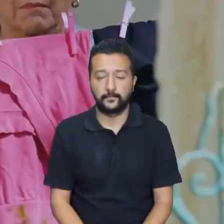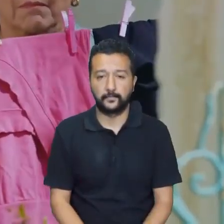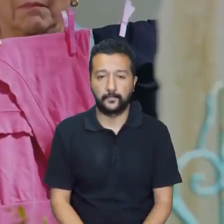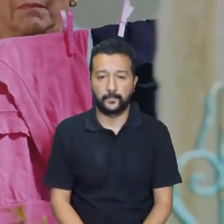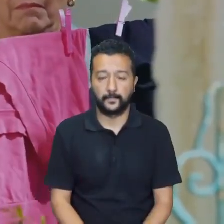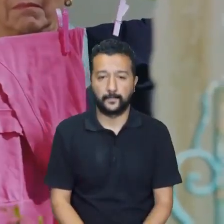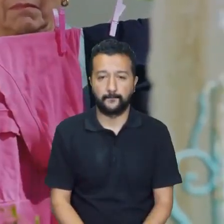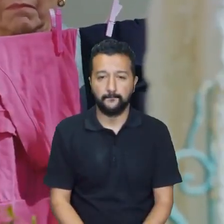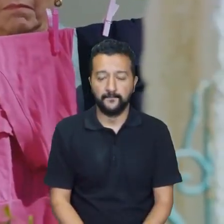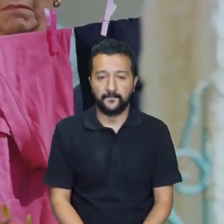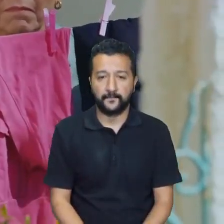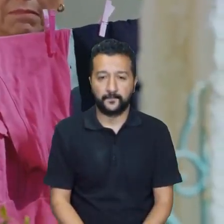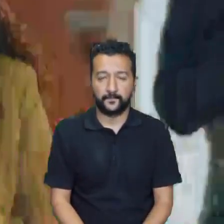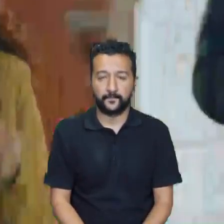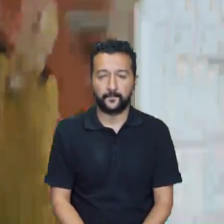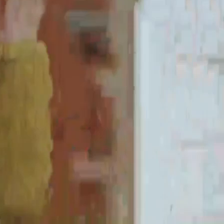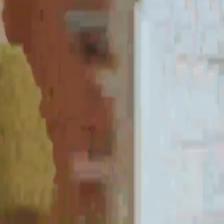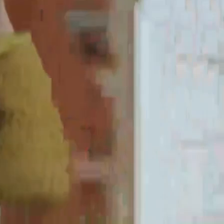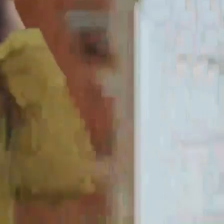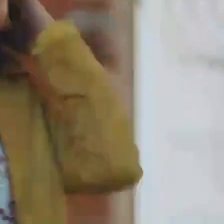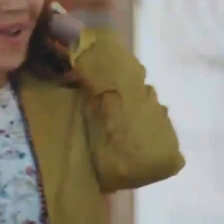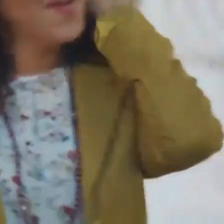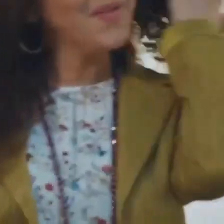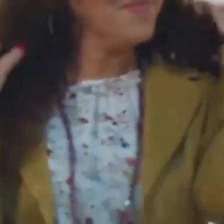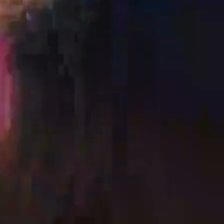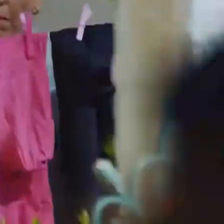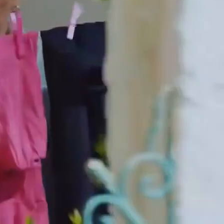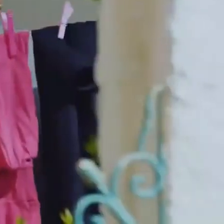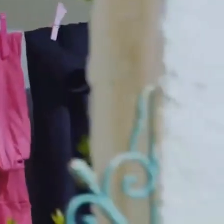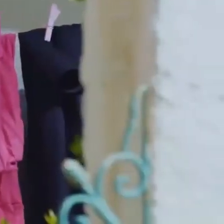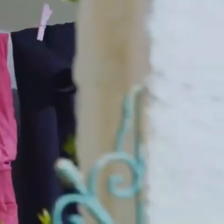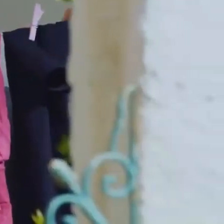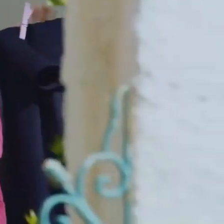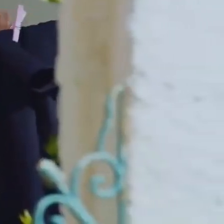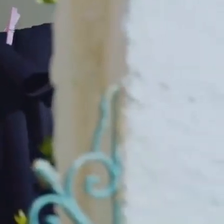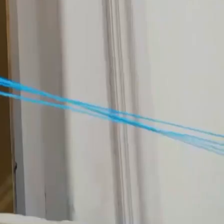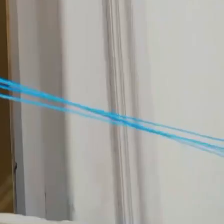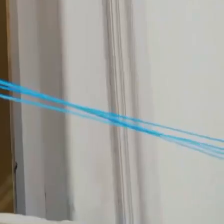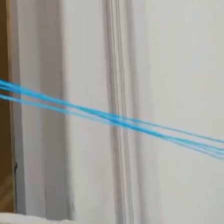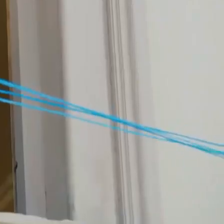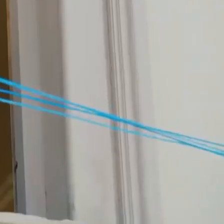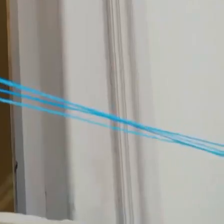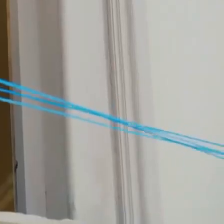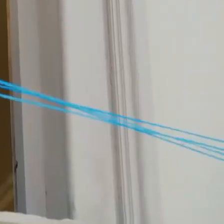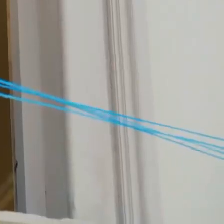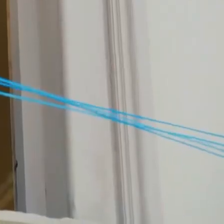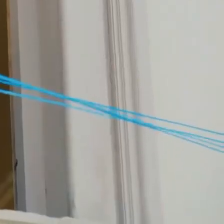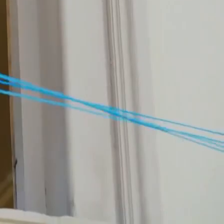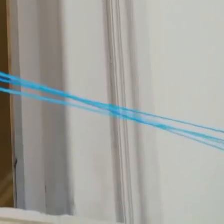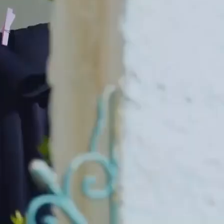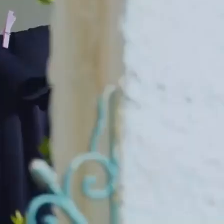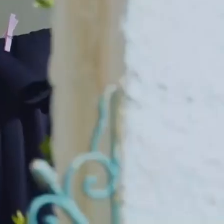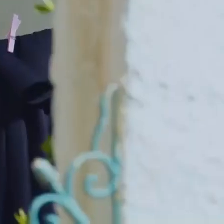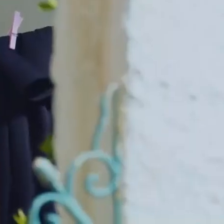Adile bahçe duvarının arasından astığı pembe tişörtün arkasında durmuş dinliyor. Münir Adile'ye doğru bakarak konuştu. Mürvet